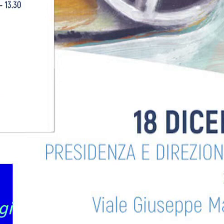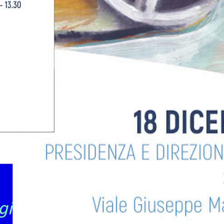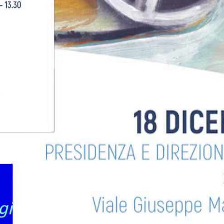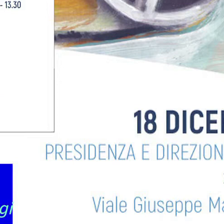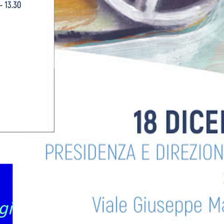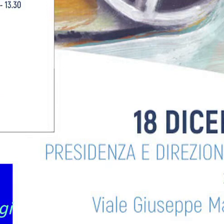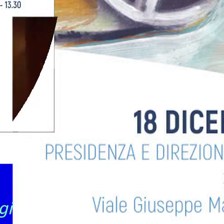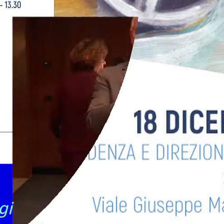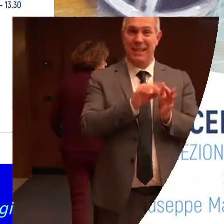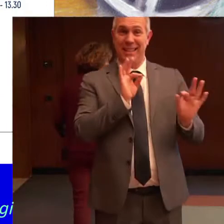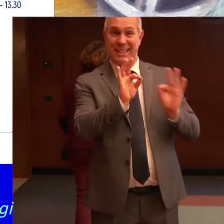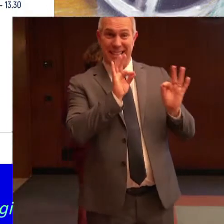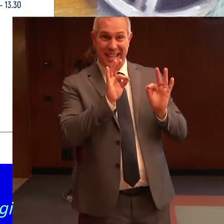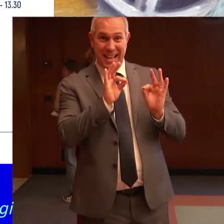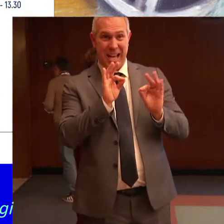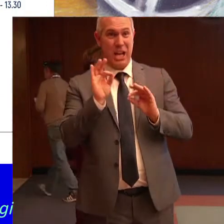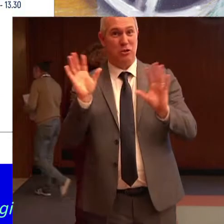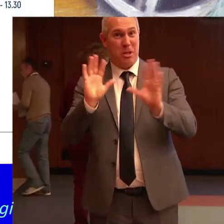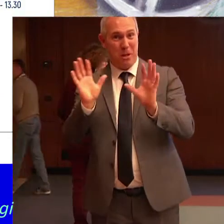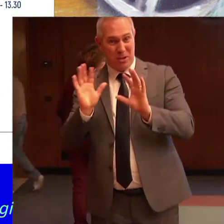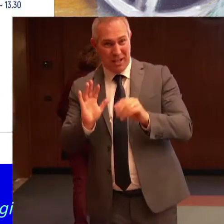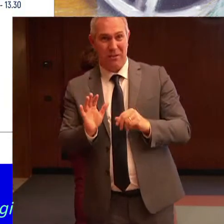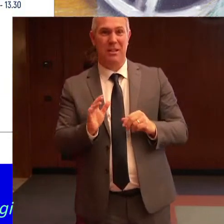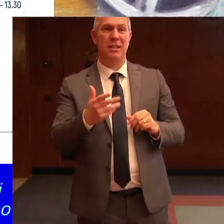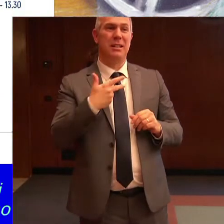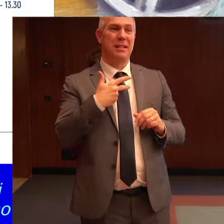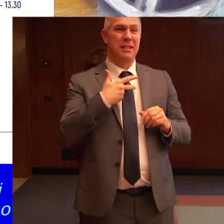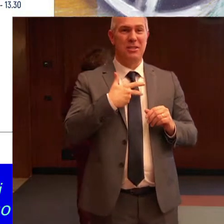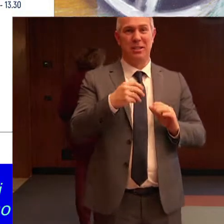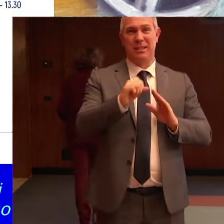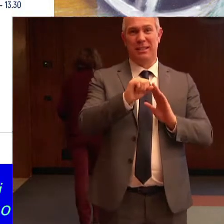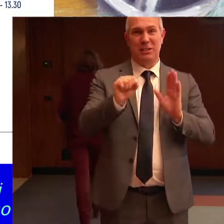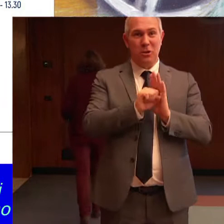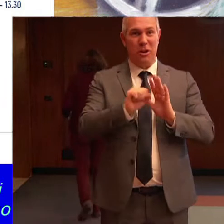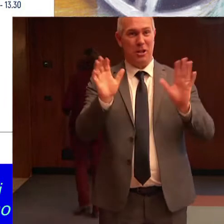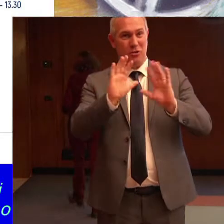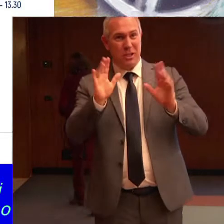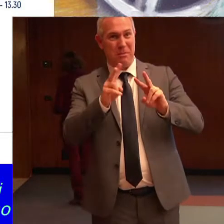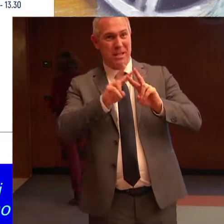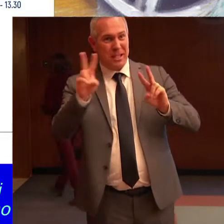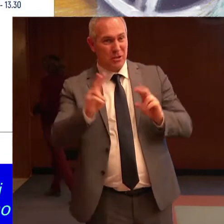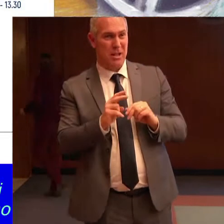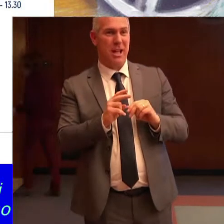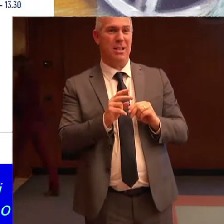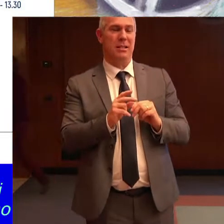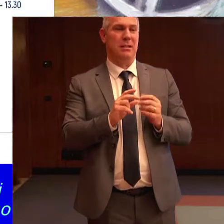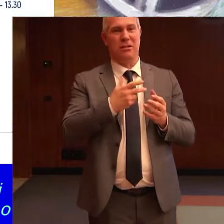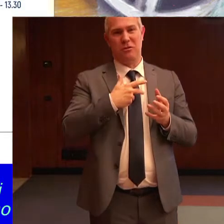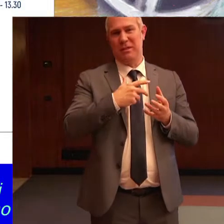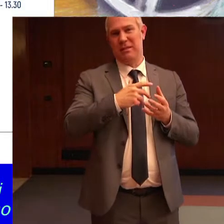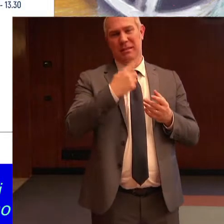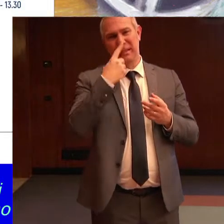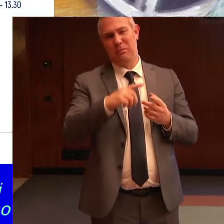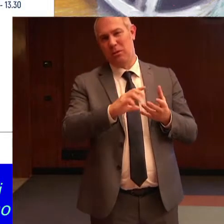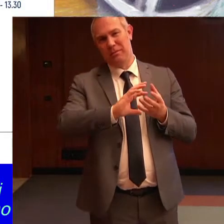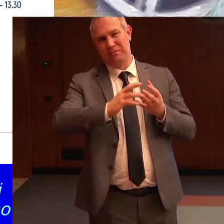cinematografica, abbiamo la teoria dei linguaggi, la storia del cinema internazionale, la semiotica, quindi diversi approcci